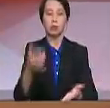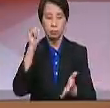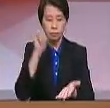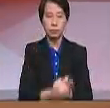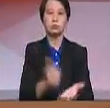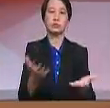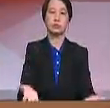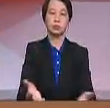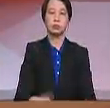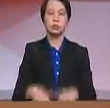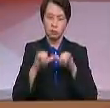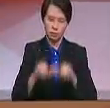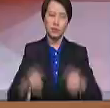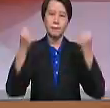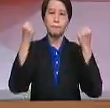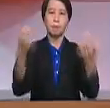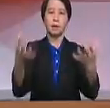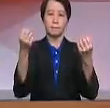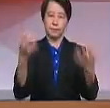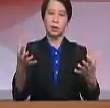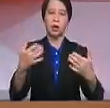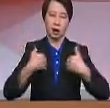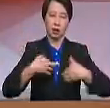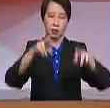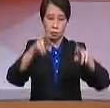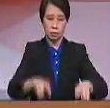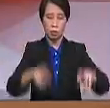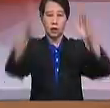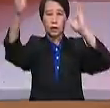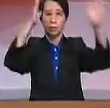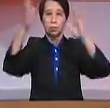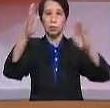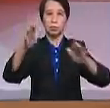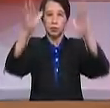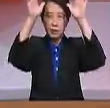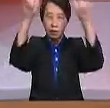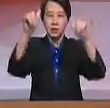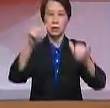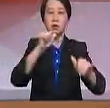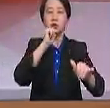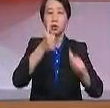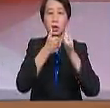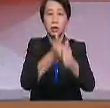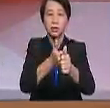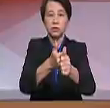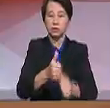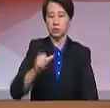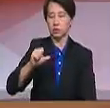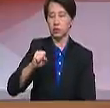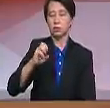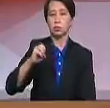bahawa masih ramai rakyat kita yang engkar dan gagal